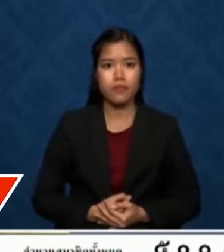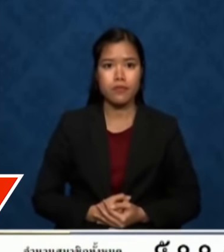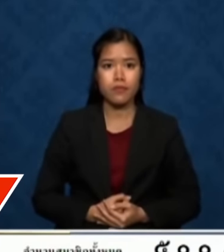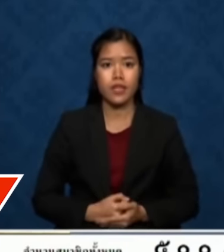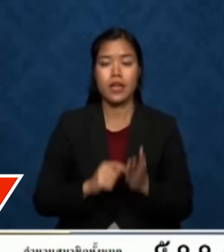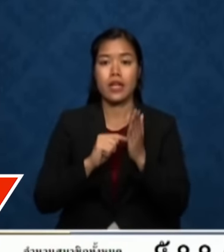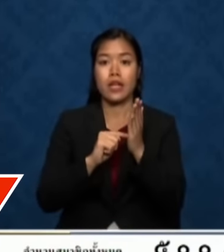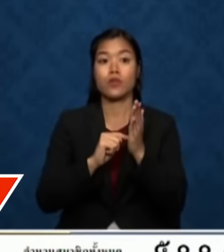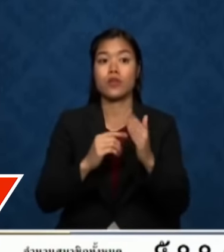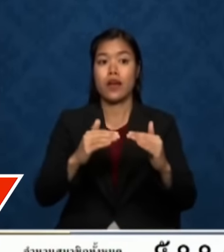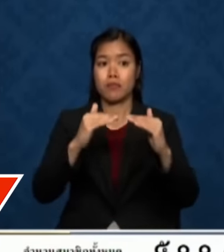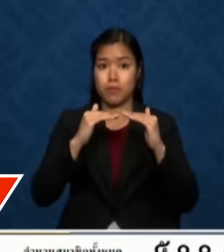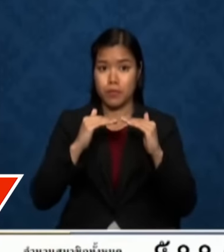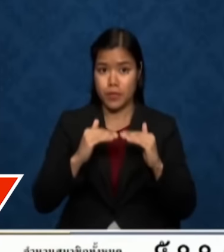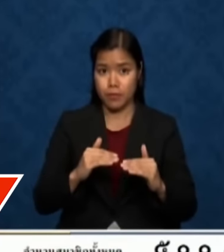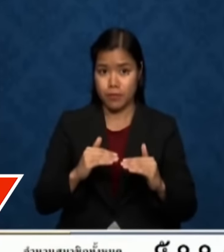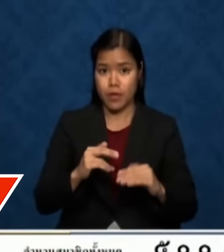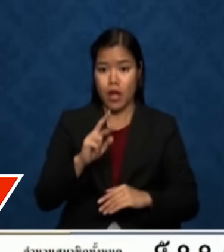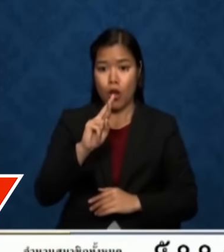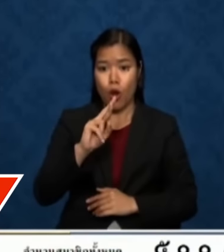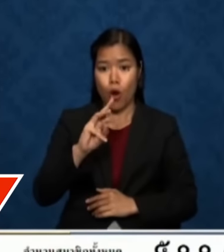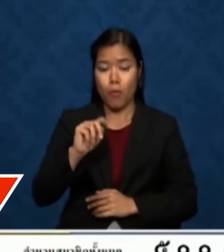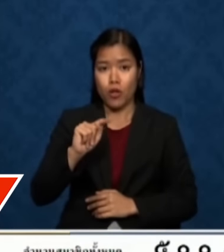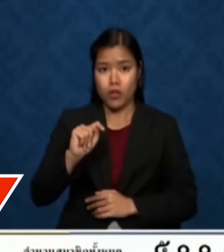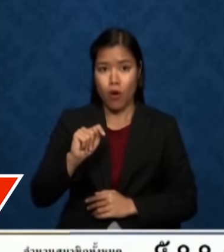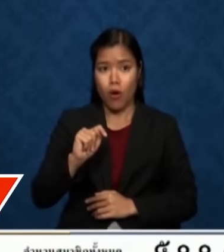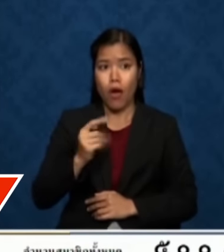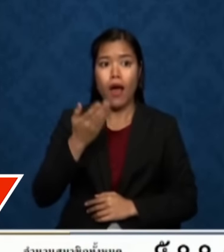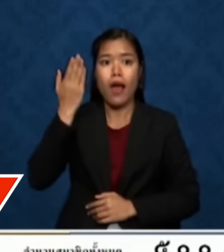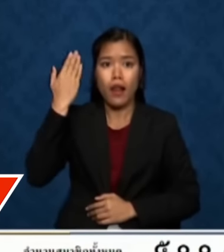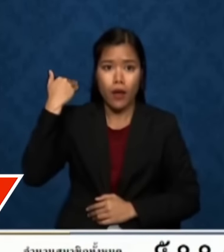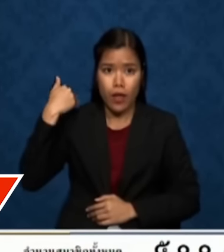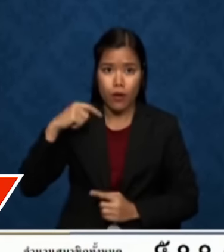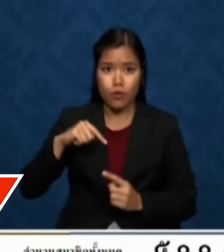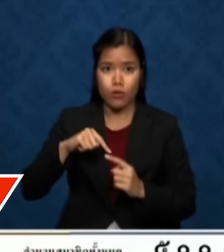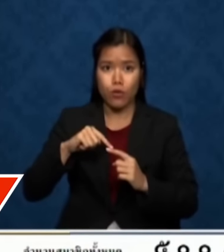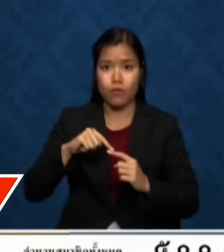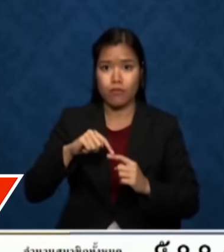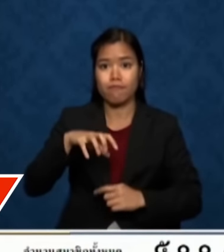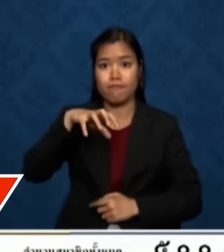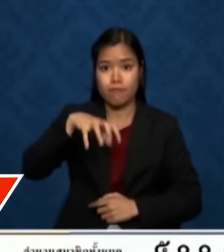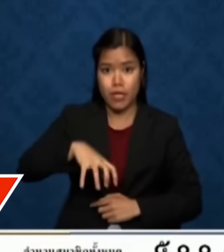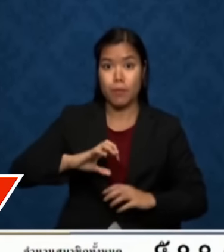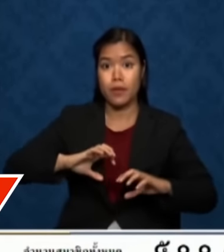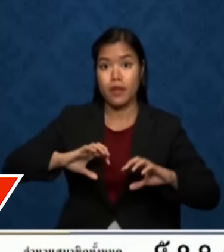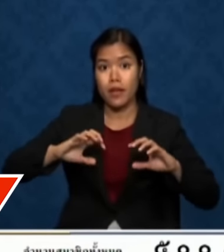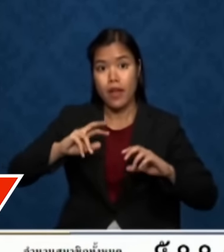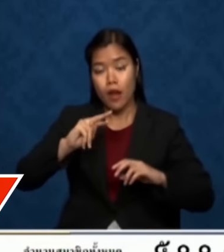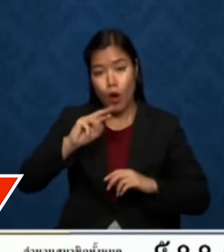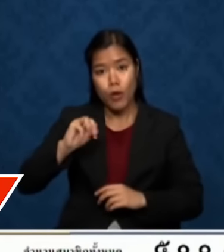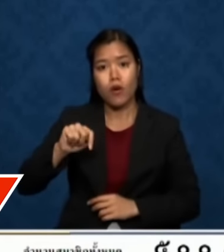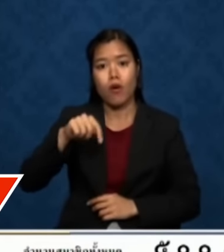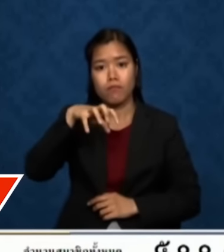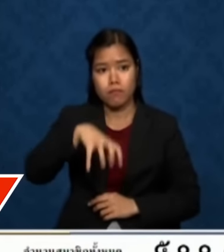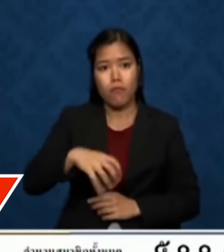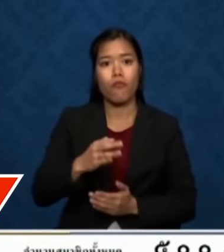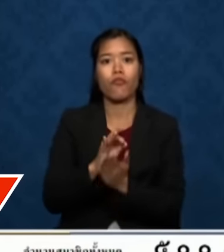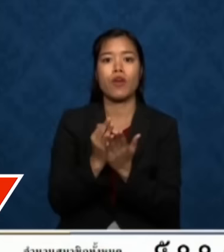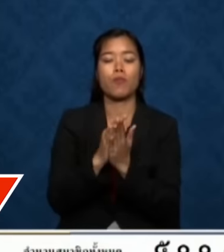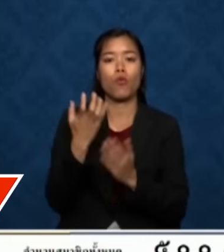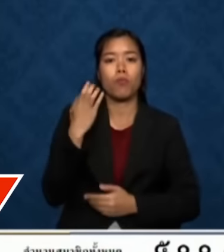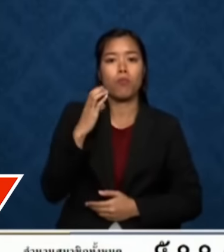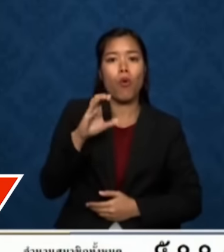ค่ะอดีตรัฐมนตรีประจำสำนักนายกรัฐมนตรีค่ะท่านก็โพสต์เฟซบุ๊กเหมือนกันค่ะแล้วบอกว่า